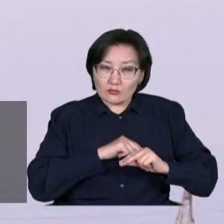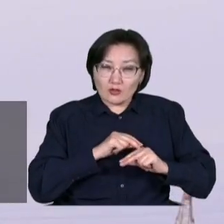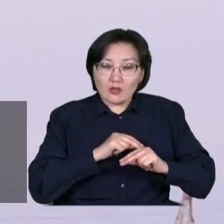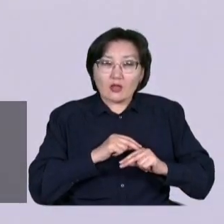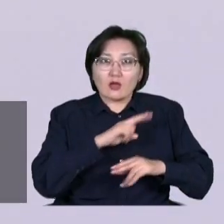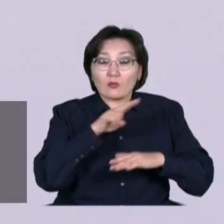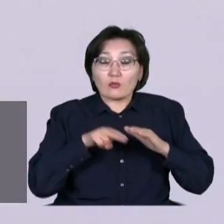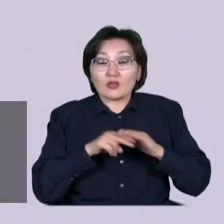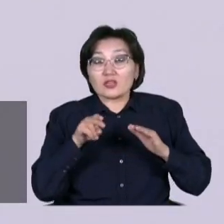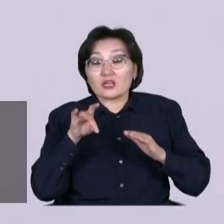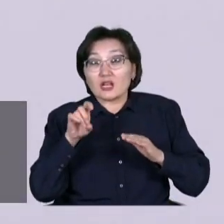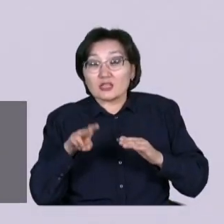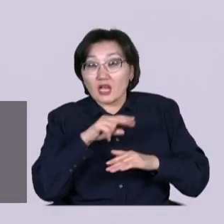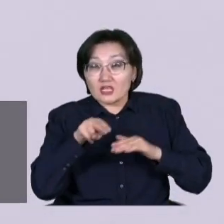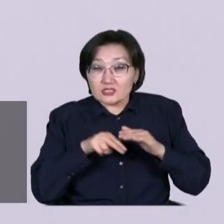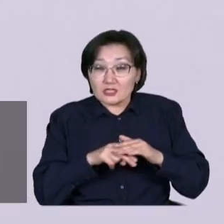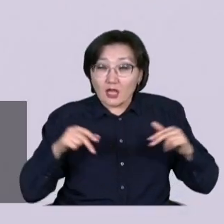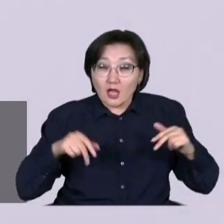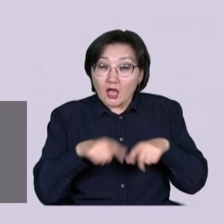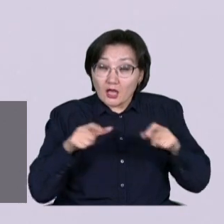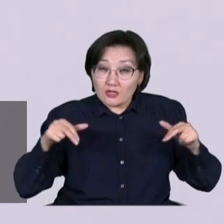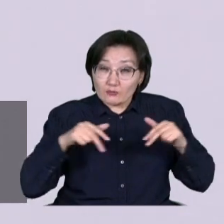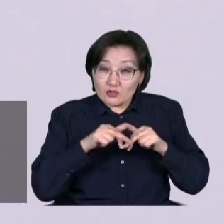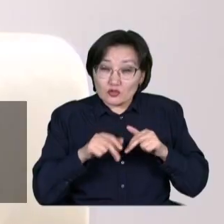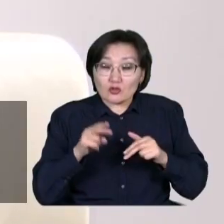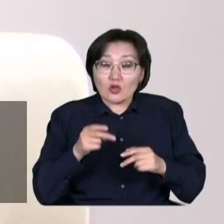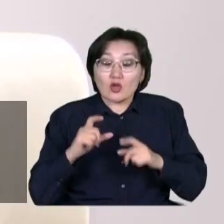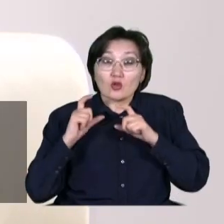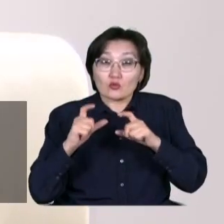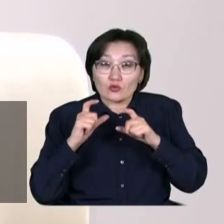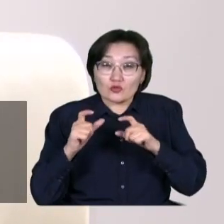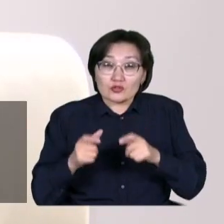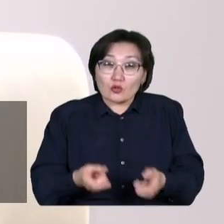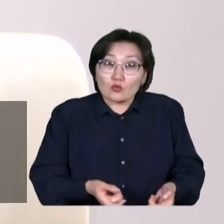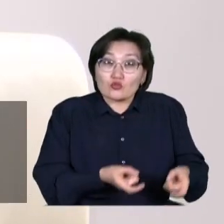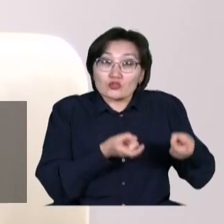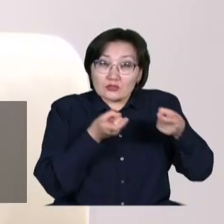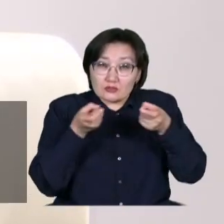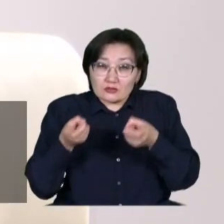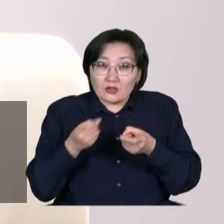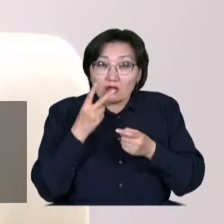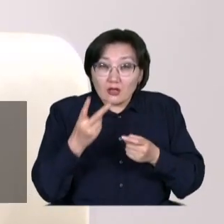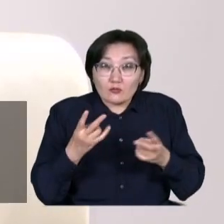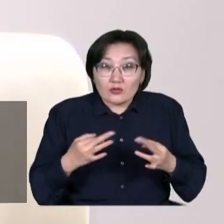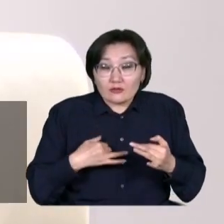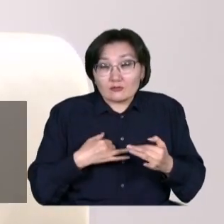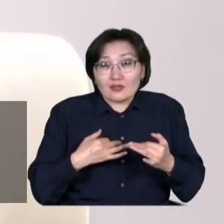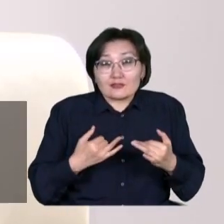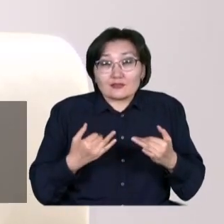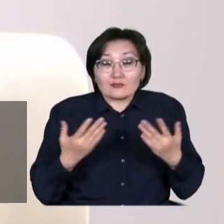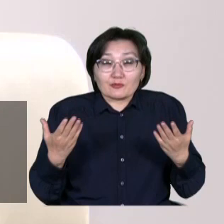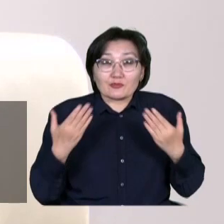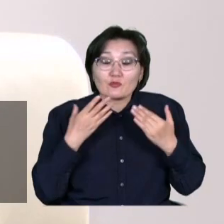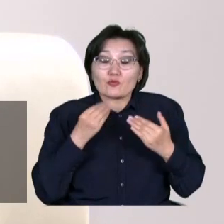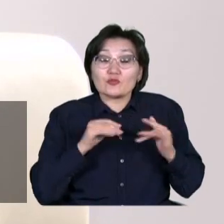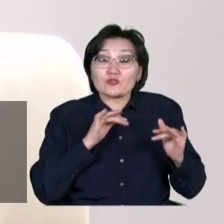жүреді грузды көтересің соны көтеру өзінде де қарап тұруың керек қой а қазір білмеймін өзі сынды маманмын деп ойлаймын енді нені қалай